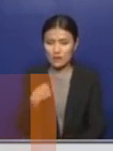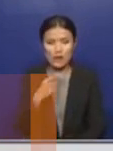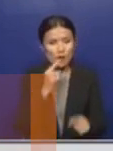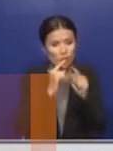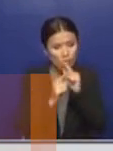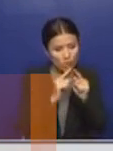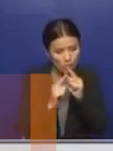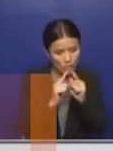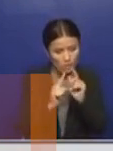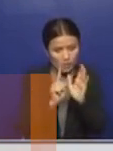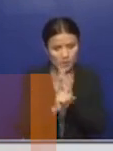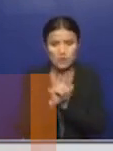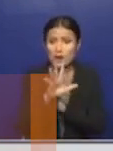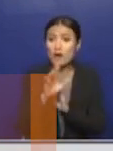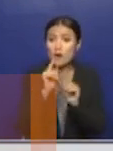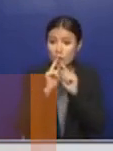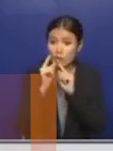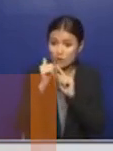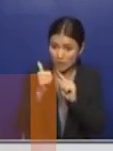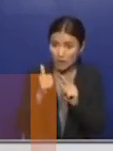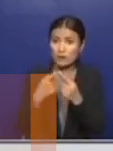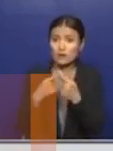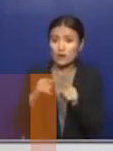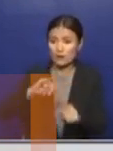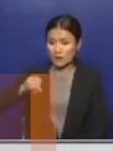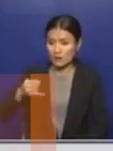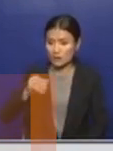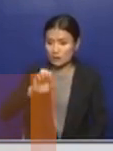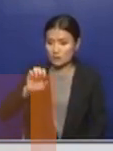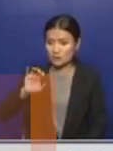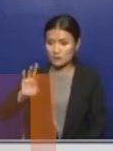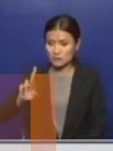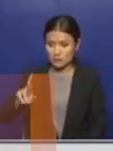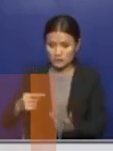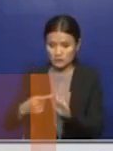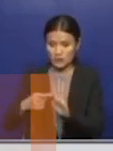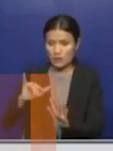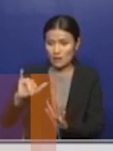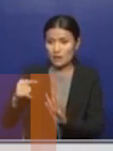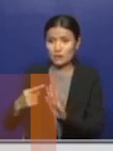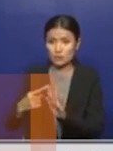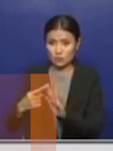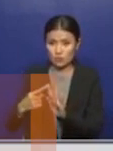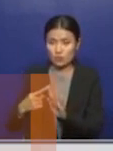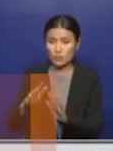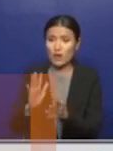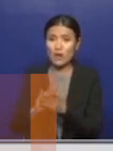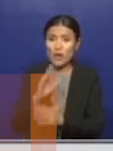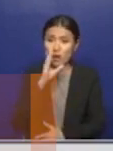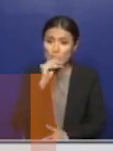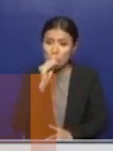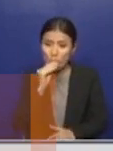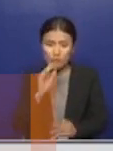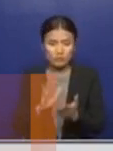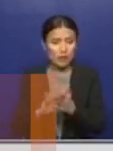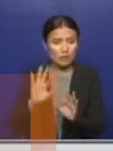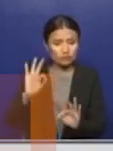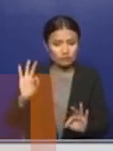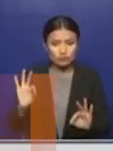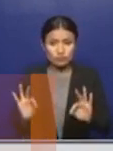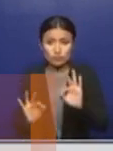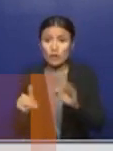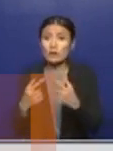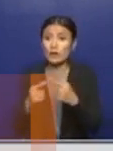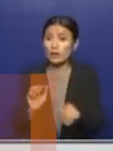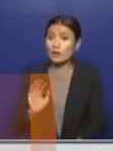ทีนะครับเพียงแต่ว่าท่านจิรยุจะพูดยาวเกิน5แต่ถ้ากรณีของท่านนี่ปัญหา